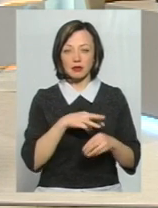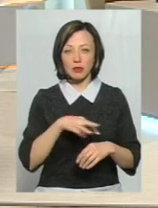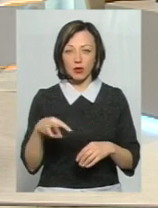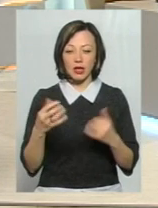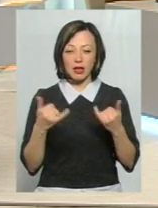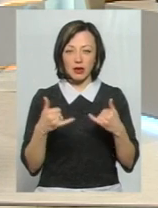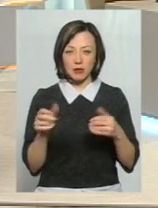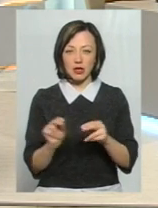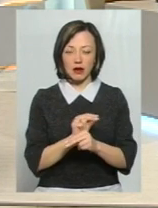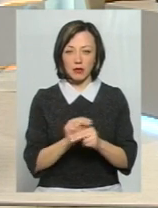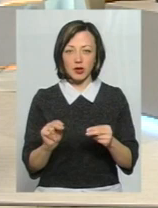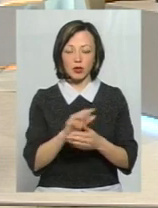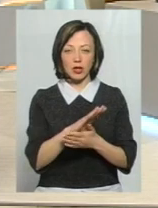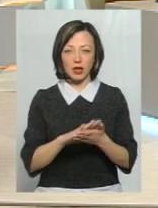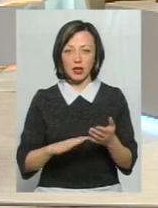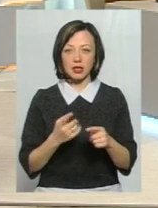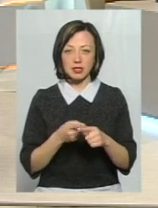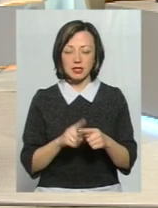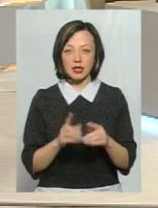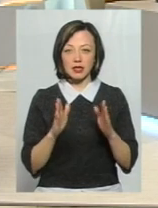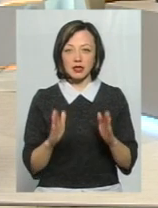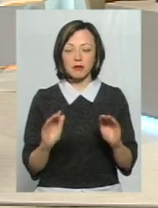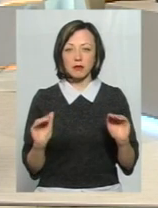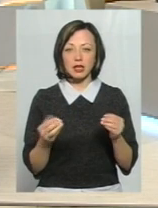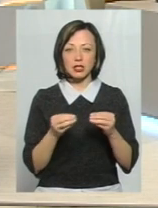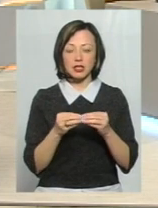на хіміотерапію і так далі, і так далі. Це складає всього менше